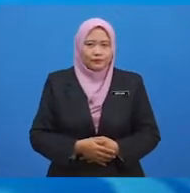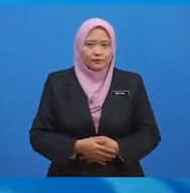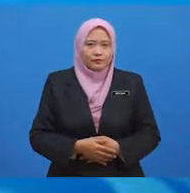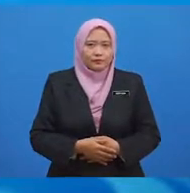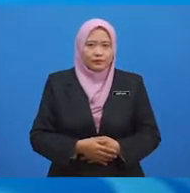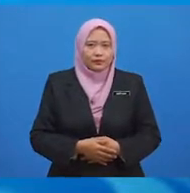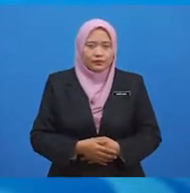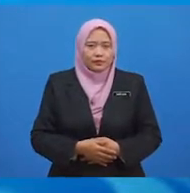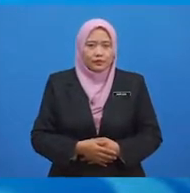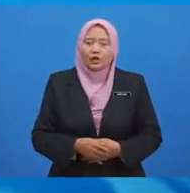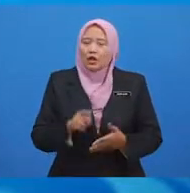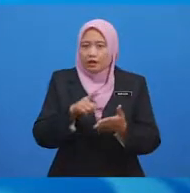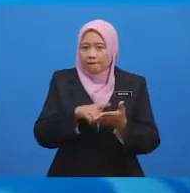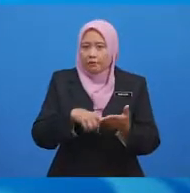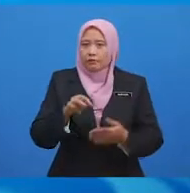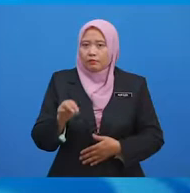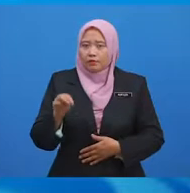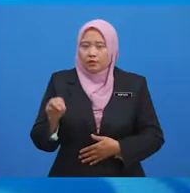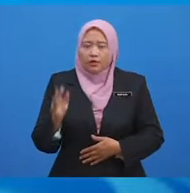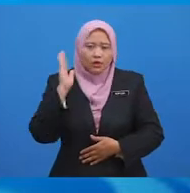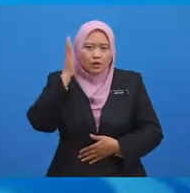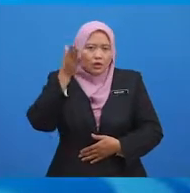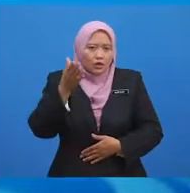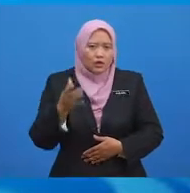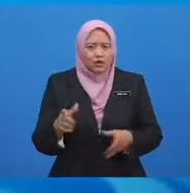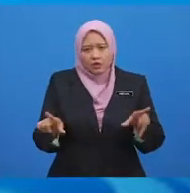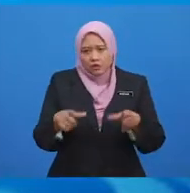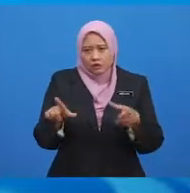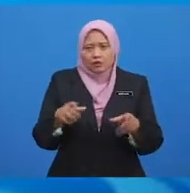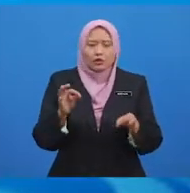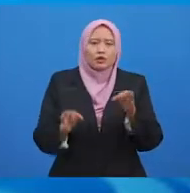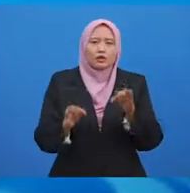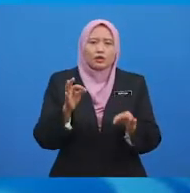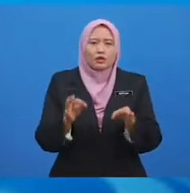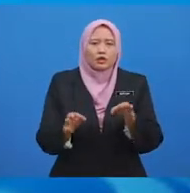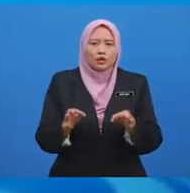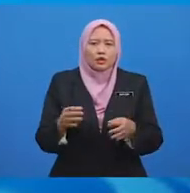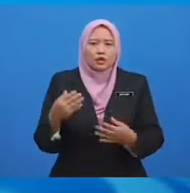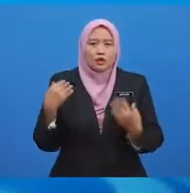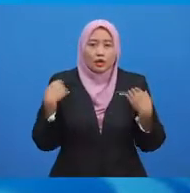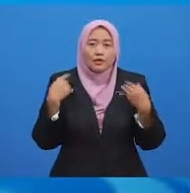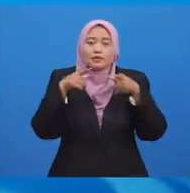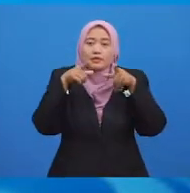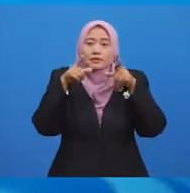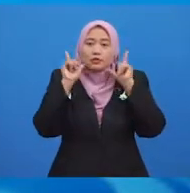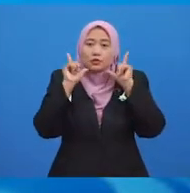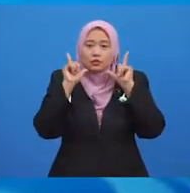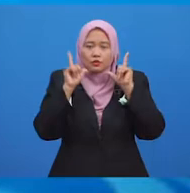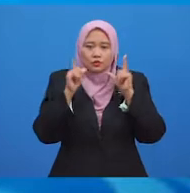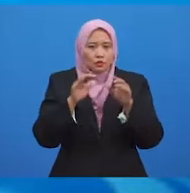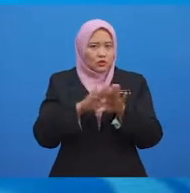yang murid-murid lakukan sekiranya murid-murid mempunyai tudung yang tidak